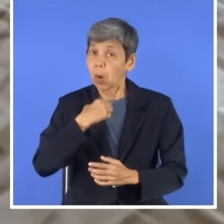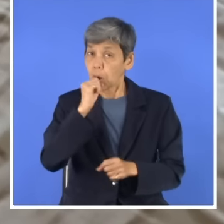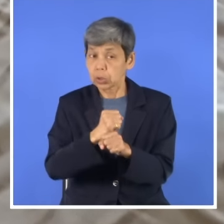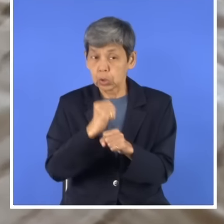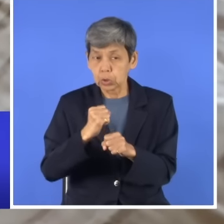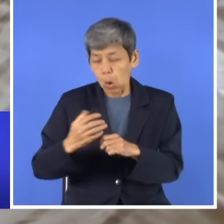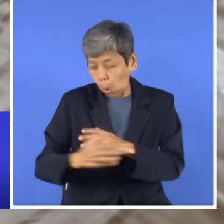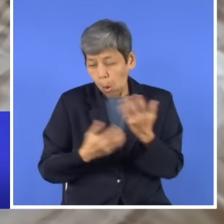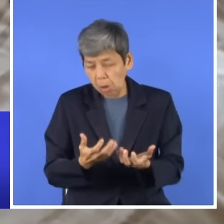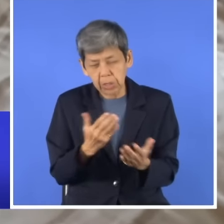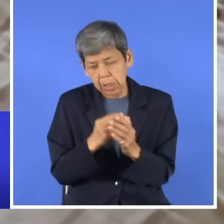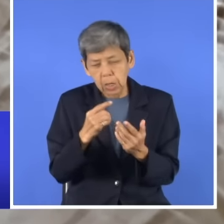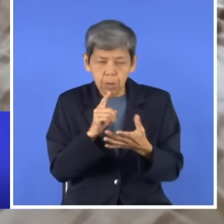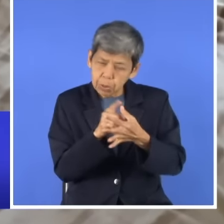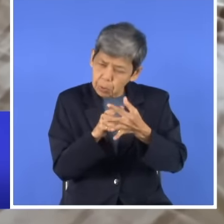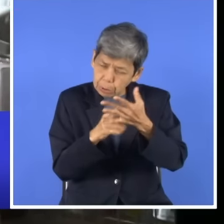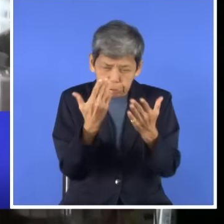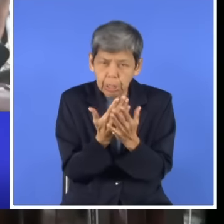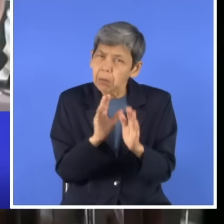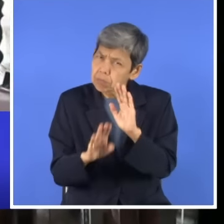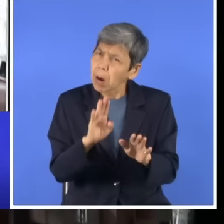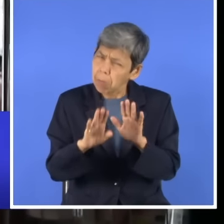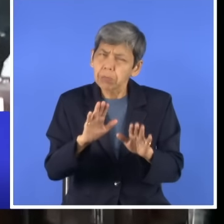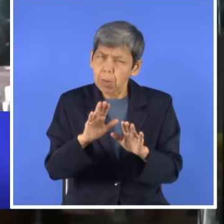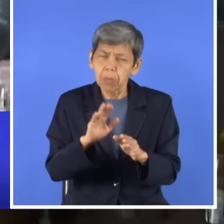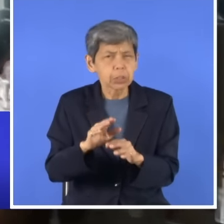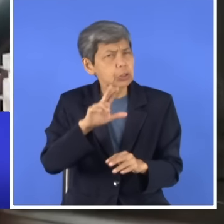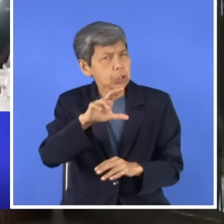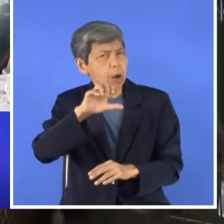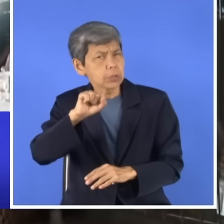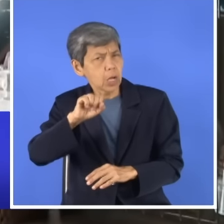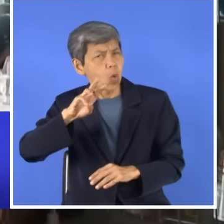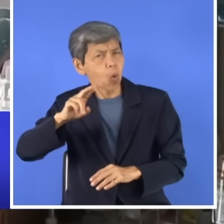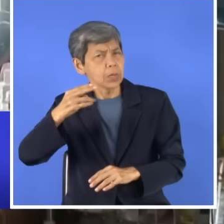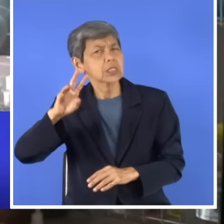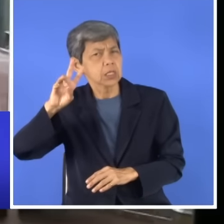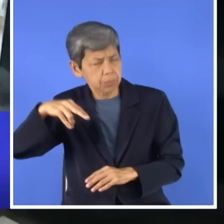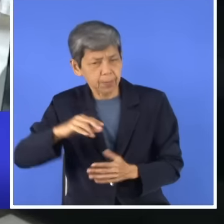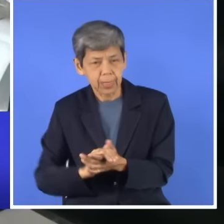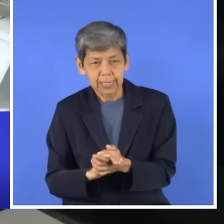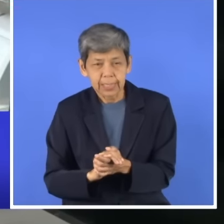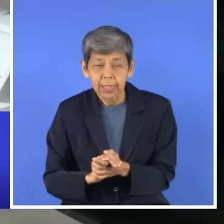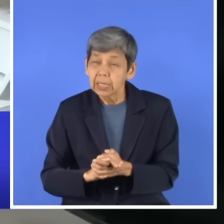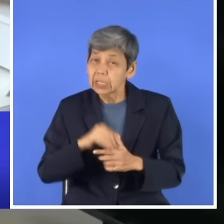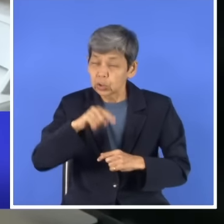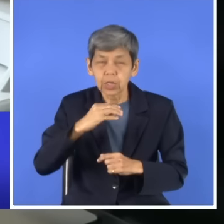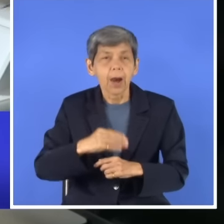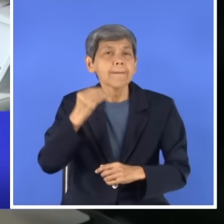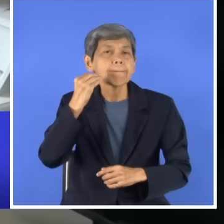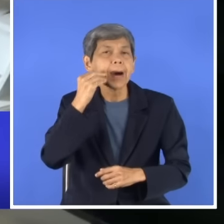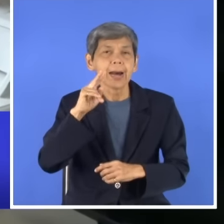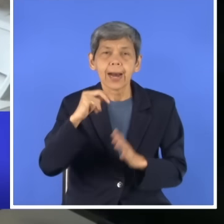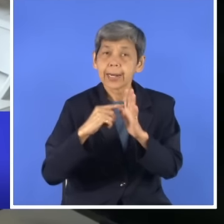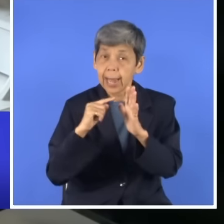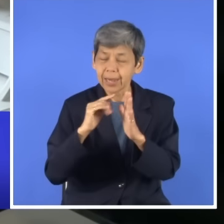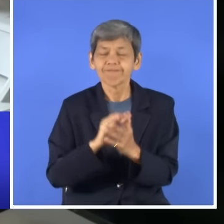นร้ายได้ทรัพย์สินไปหลายรายการประเมินมูลค่าความเสียหาย 367,000 บาทเหตุการณ์เกิดขึ้นในพื้นที่บ้านนาเตย